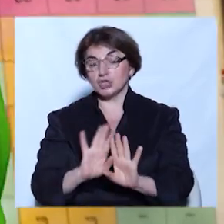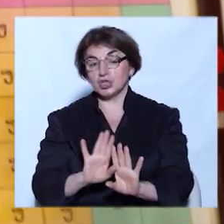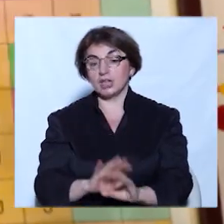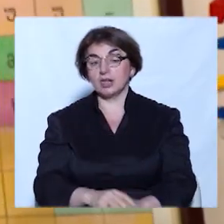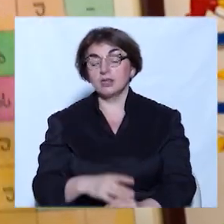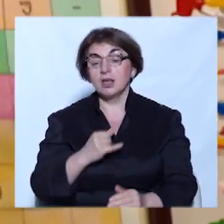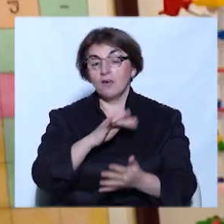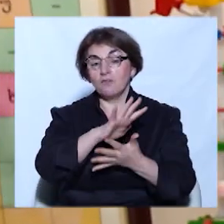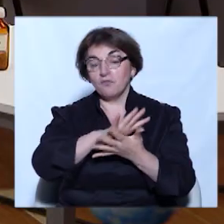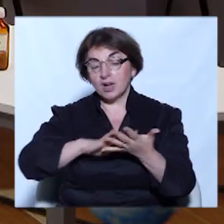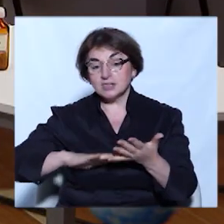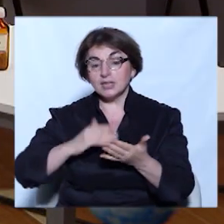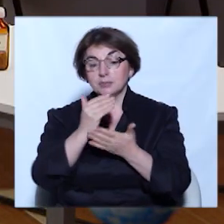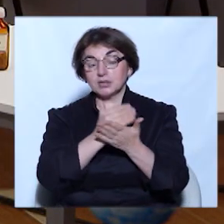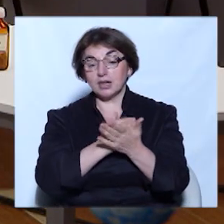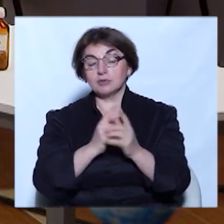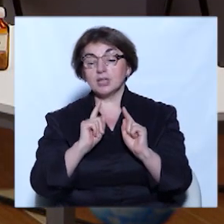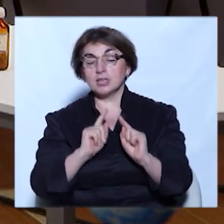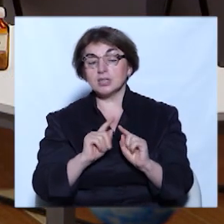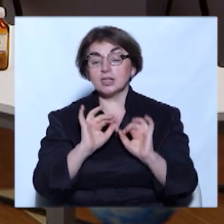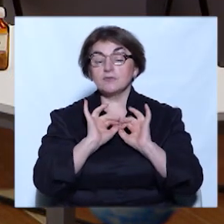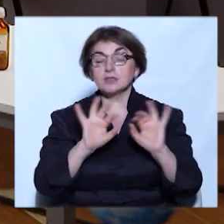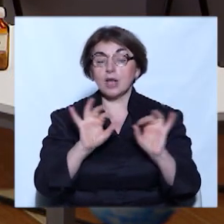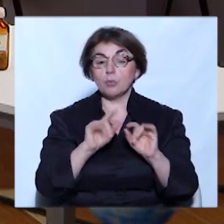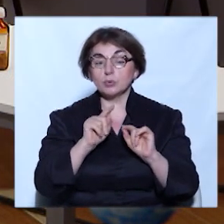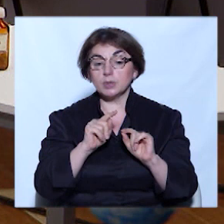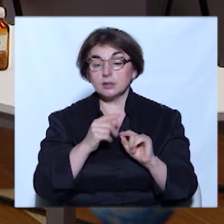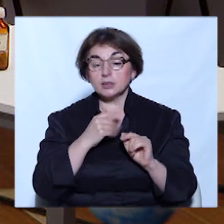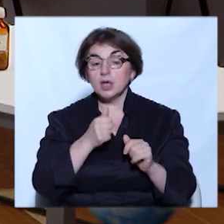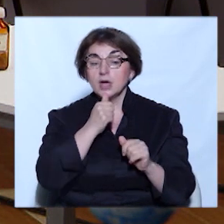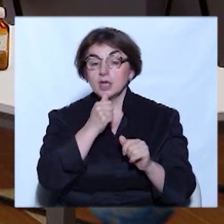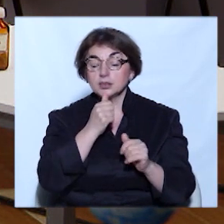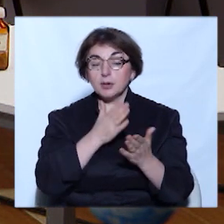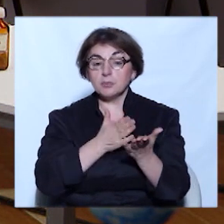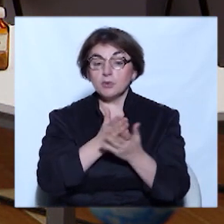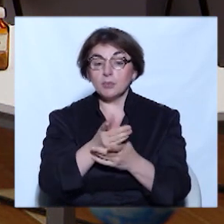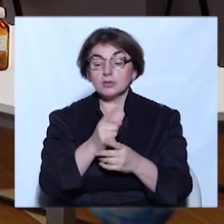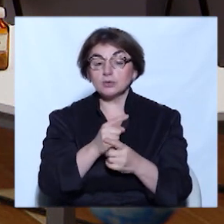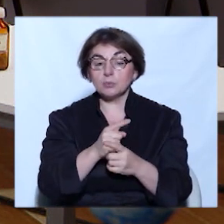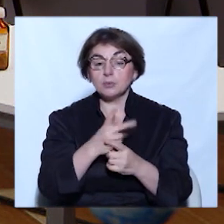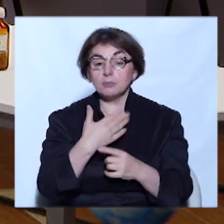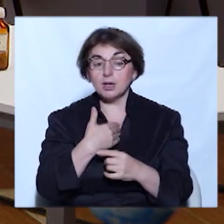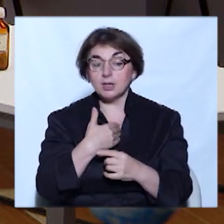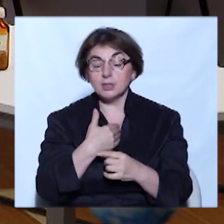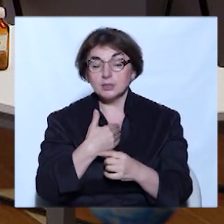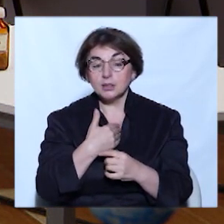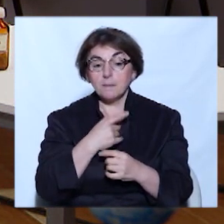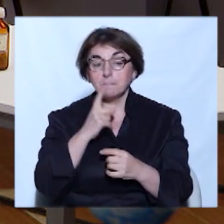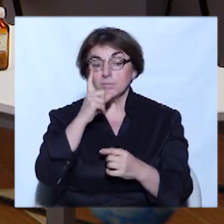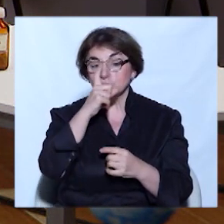ვაგრძელებთ გაკვეთილს. ესე იგი, საუბრობდი, რომ მივმართოთ ექსპერიმენტს, ხო? და მე